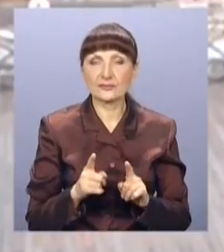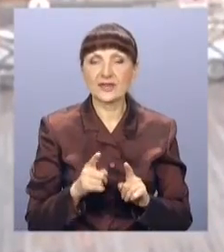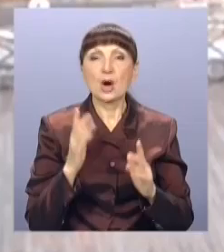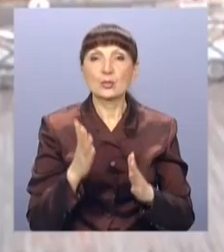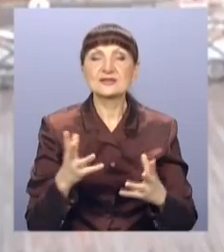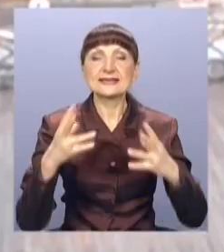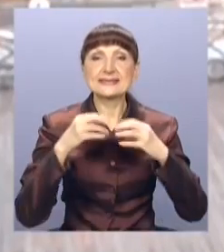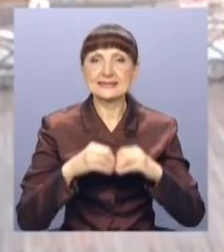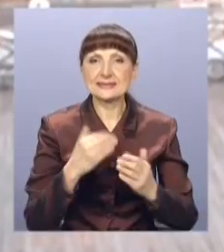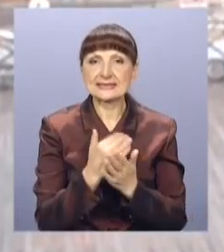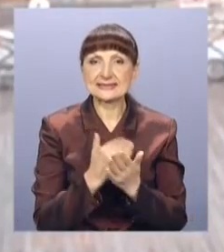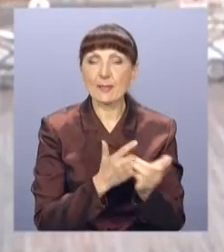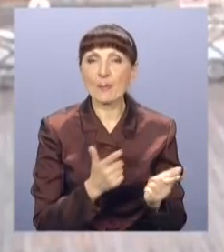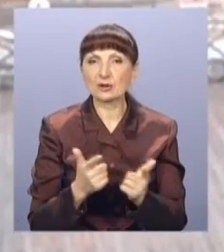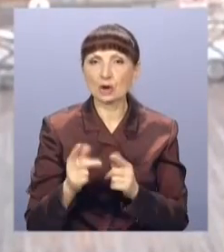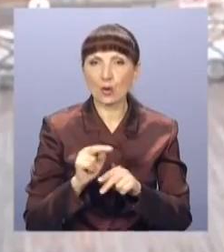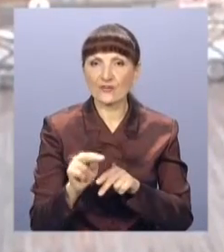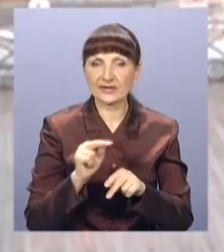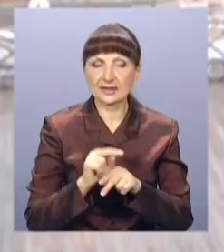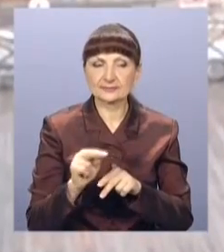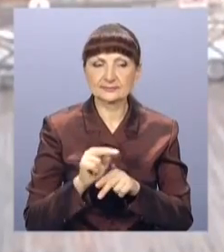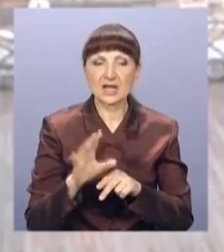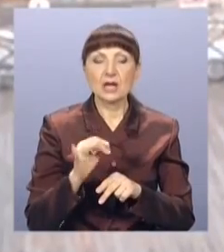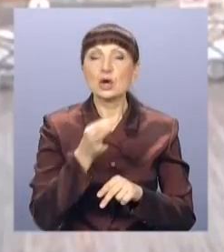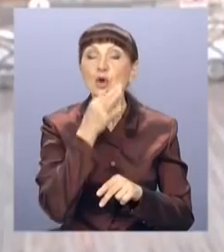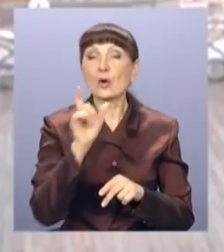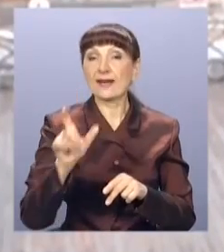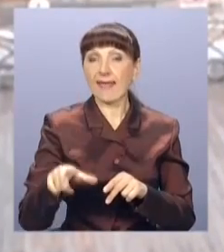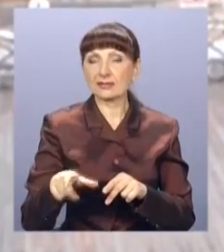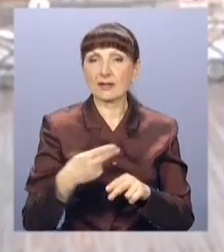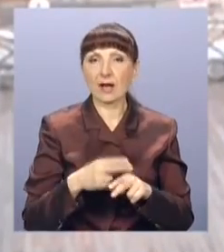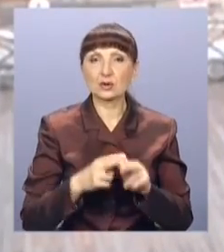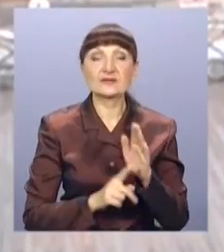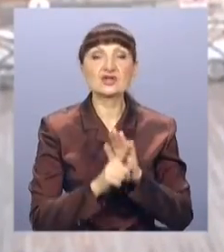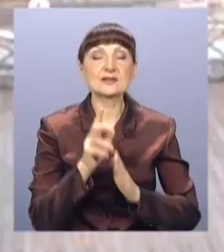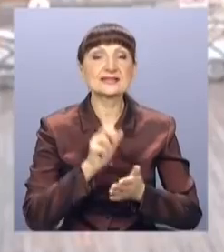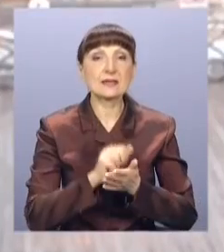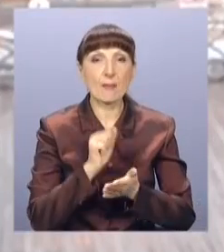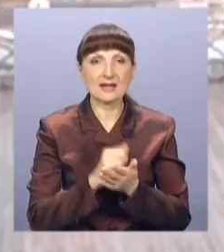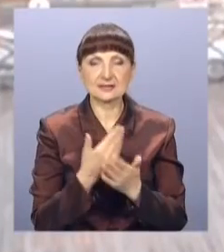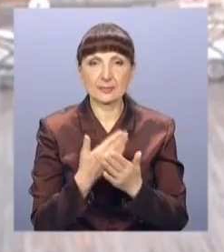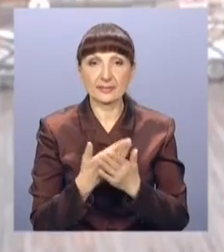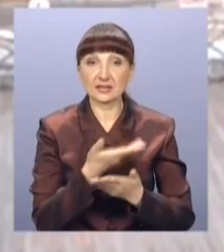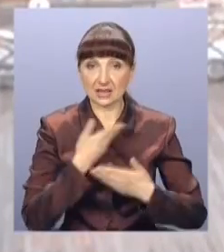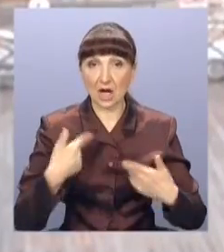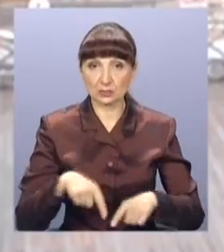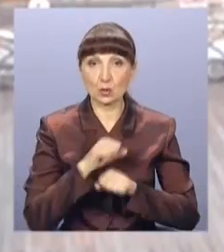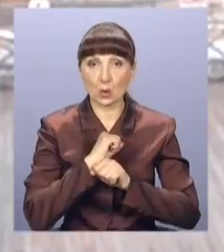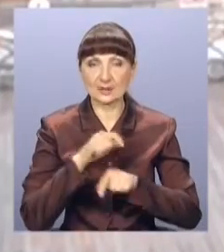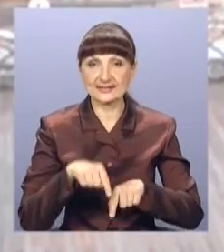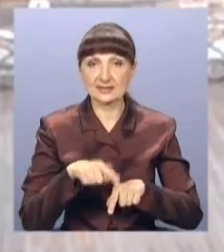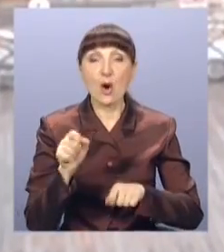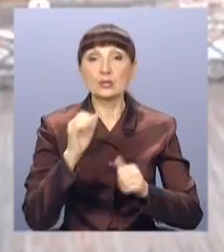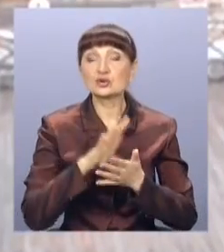будет единая система подготовки, и любой клиент, который, начав заниматься, допустим, на нашем курорте, он